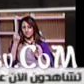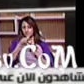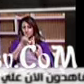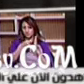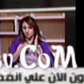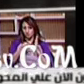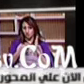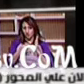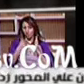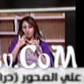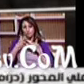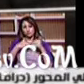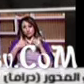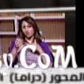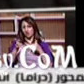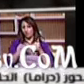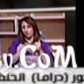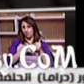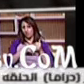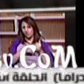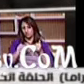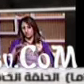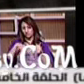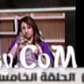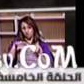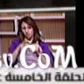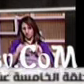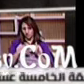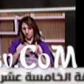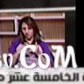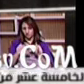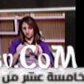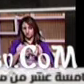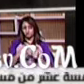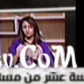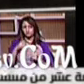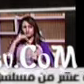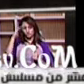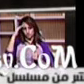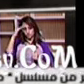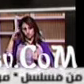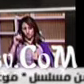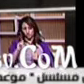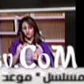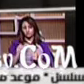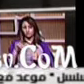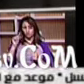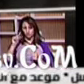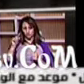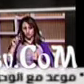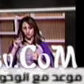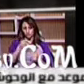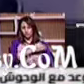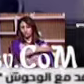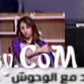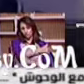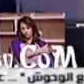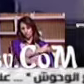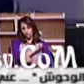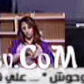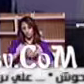تستقر الامور القانونيه وان كانت هي مستقره بذاتها وفقا لهذه النصوص نعم شكرا للدكتور جمال جبريل عضو الجمعيه